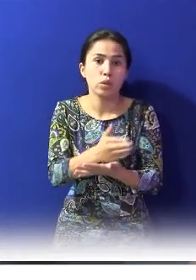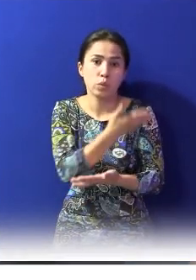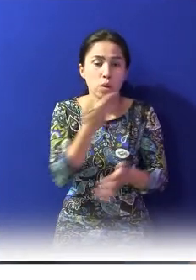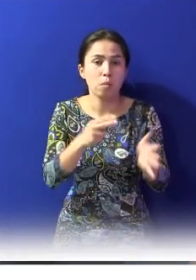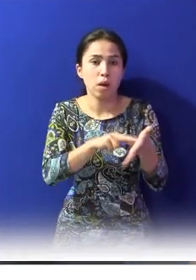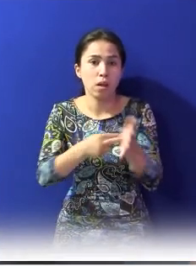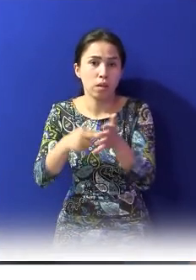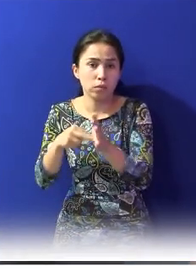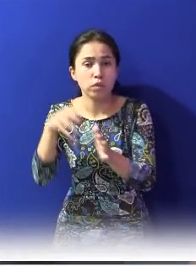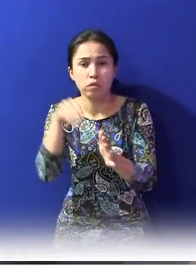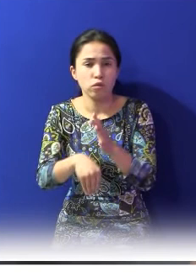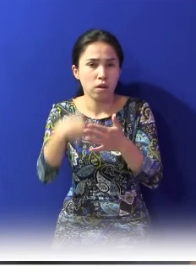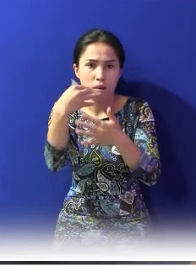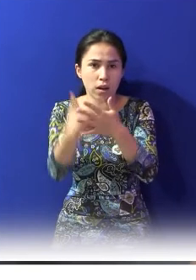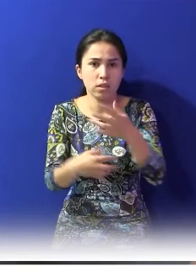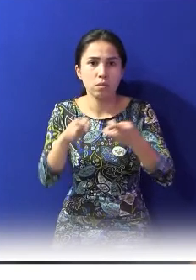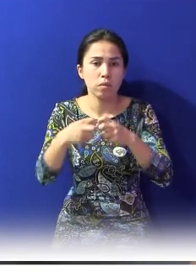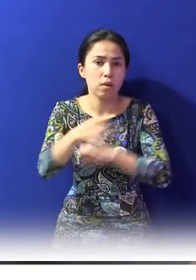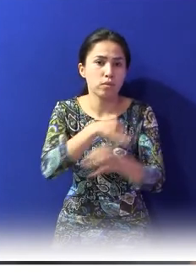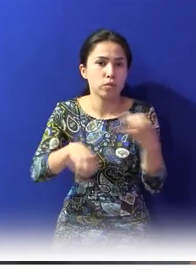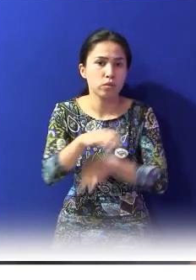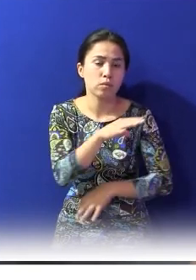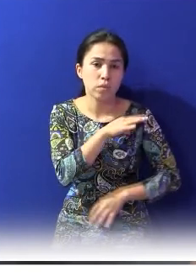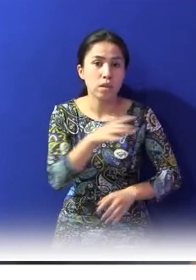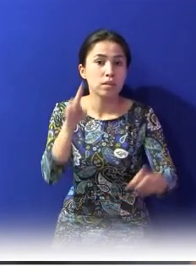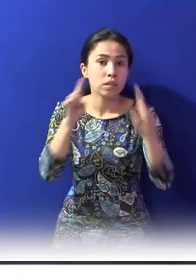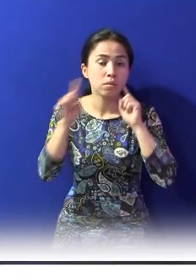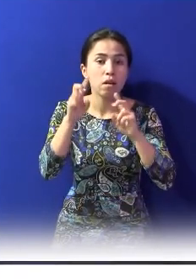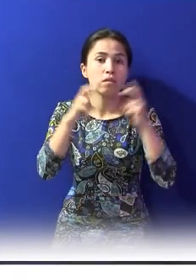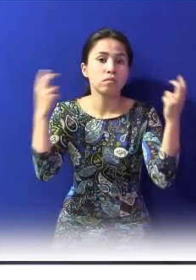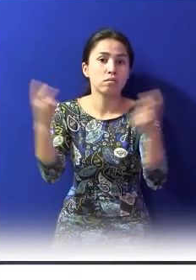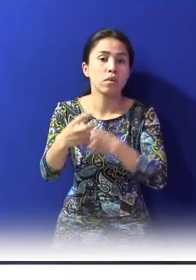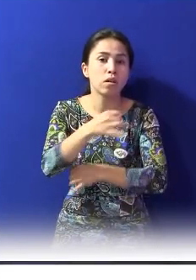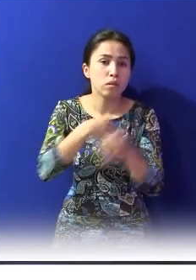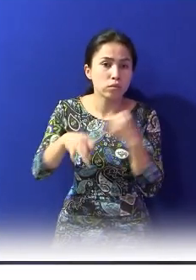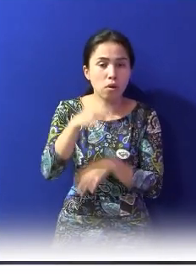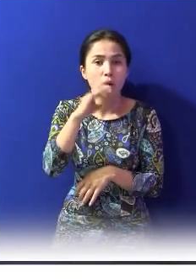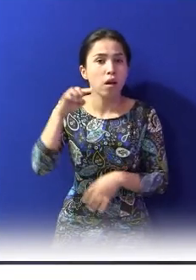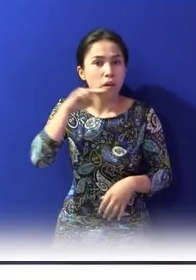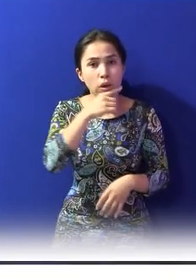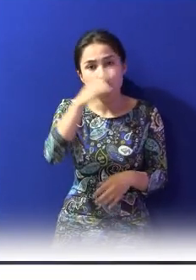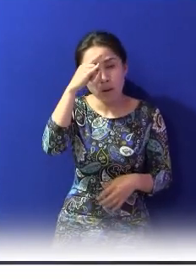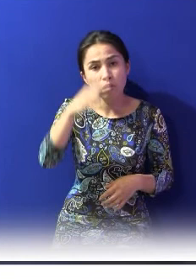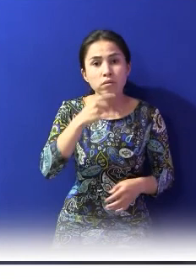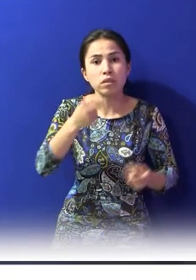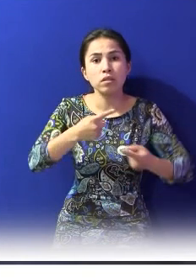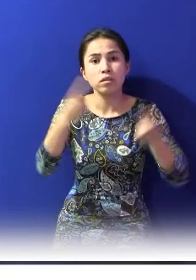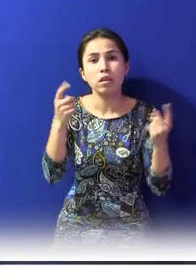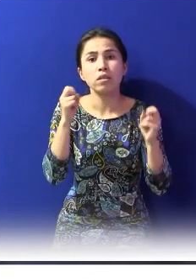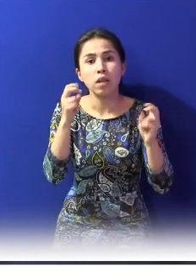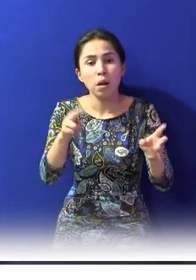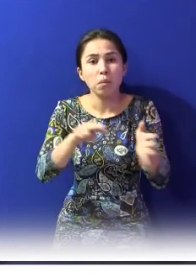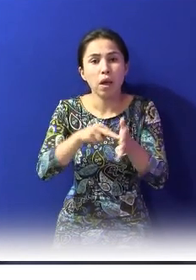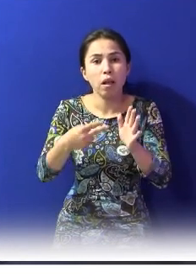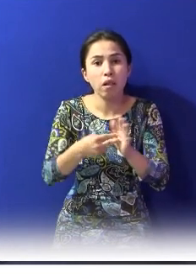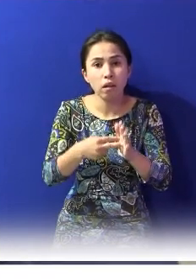ашуды ұсынды. Басқа қалалардың тәжірибесіне сүйене отырып, орталық ғылыми зерттеу, оқу және кеңес беру қызметтерін, инвестициялық жобаларды іске